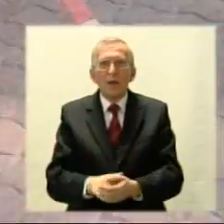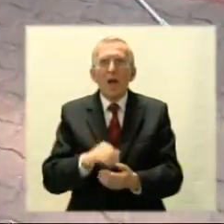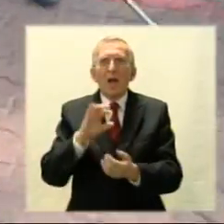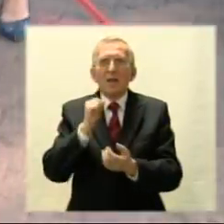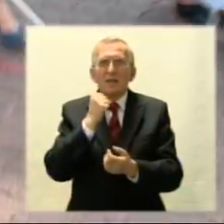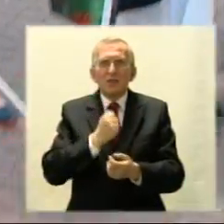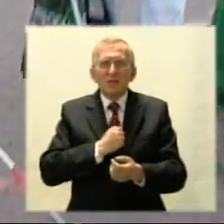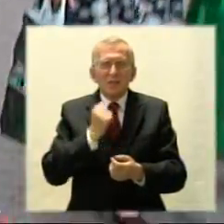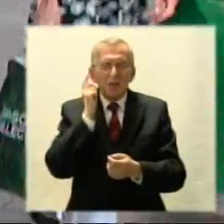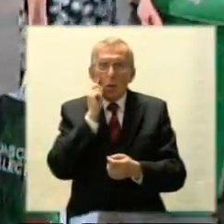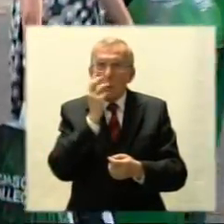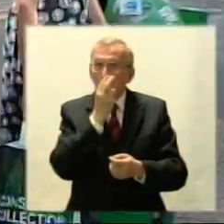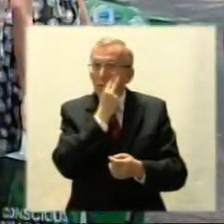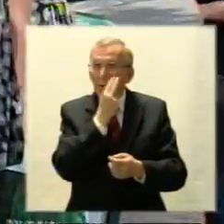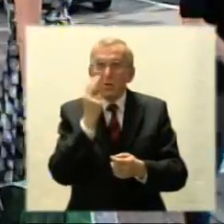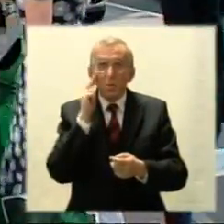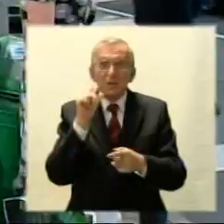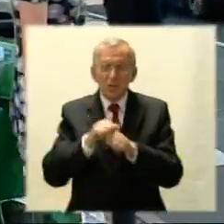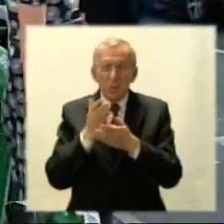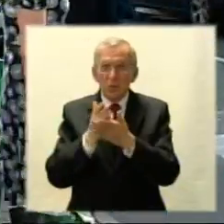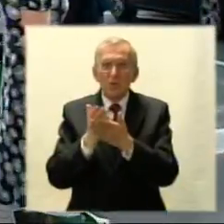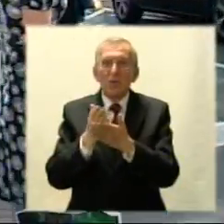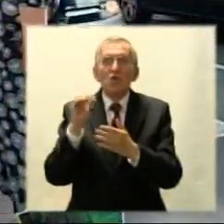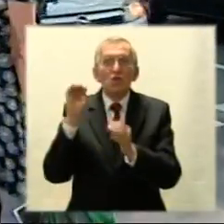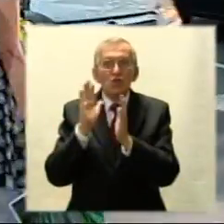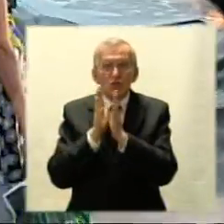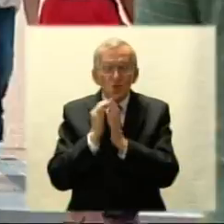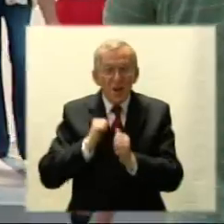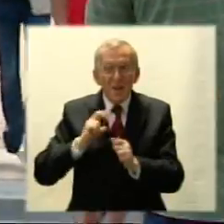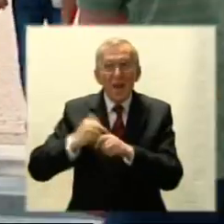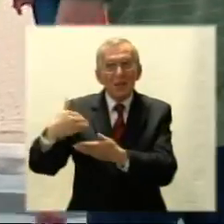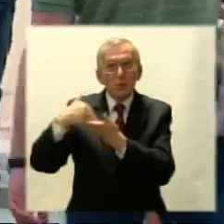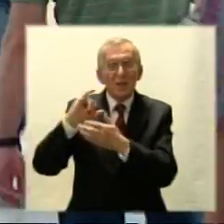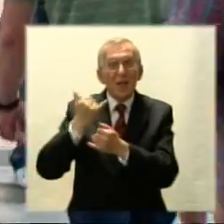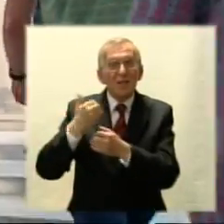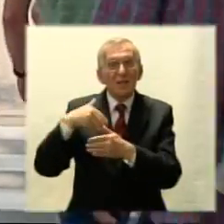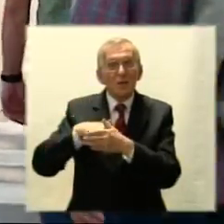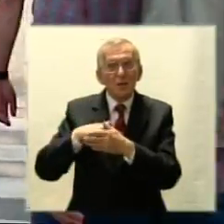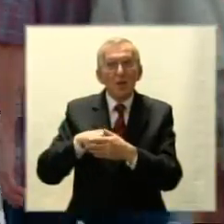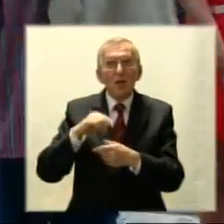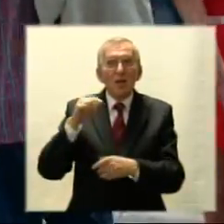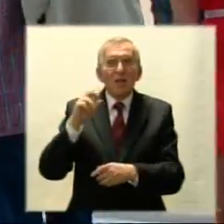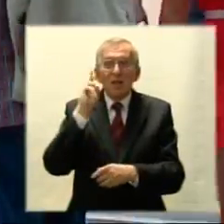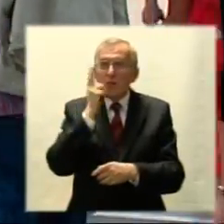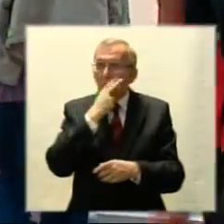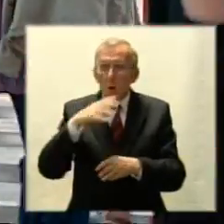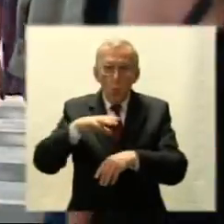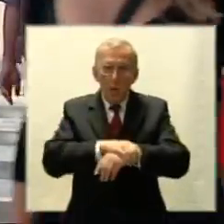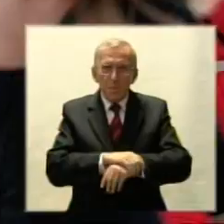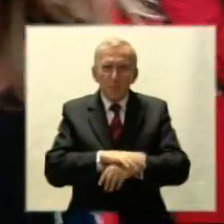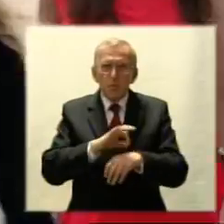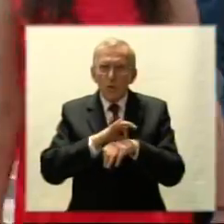szarp osoby niewidomej żeby jej pomóc Czekaj na instrukcję jak się zachować to osoba niewidoma łapie pod rękę przewodnika nie